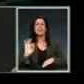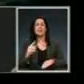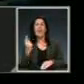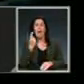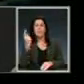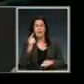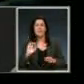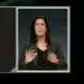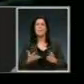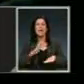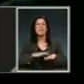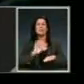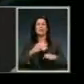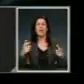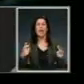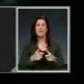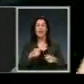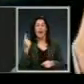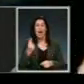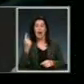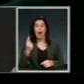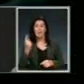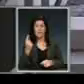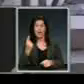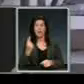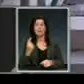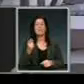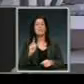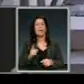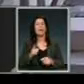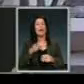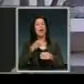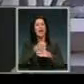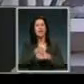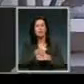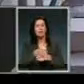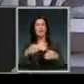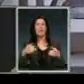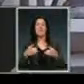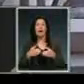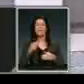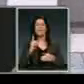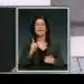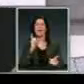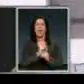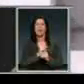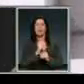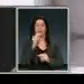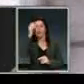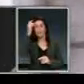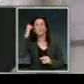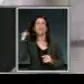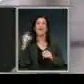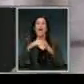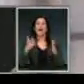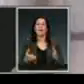החברה. הפרט תפקידו לגשת, החברה תפקידה להנגיש. הנה דוגמה מעצבנת במיוחד. אגף השיקום של